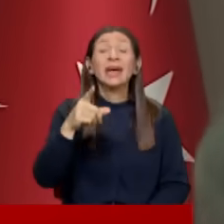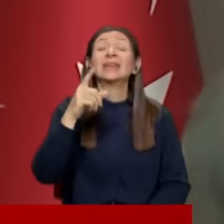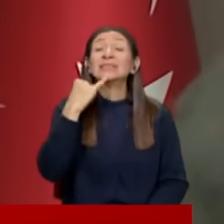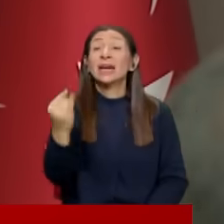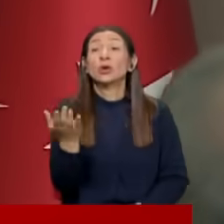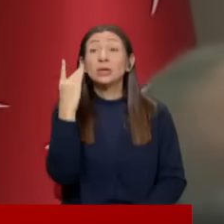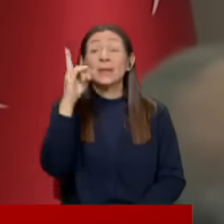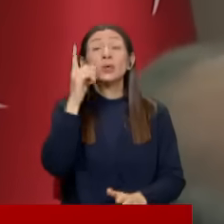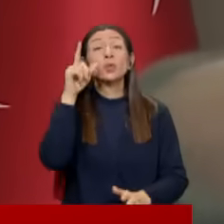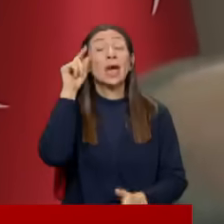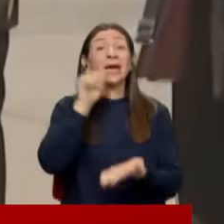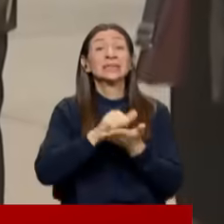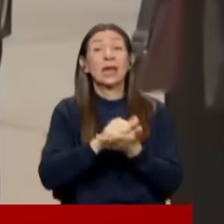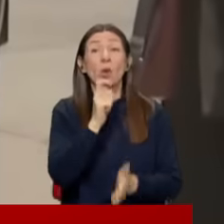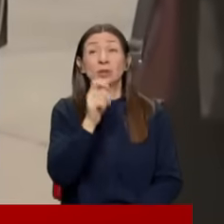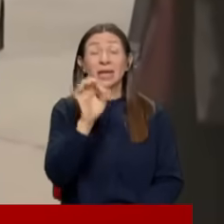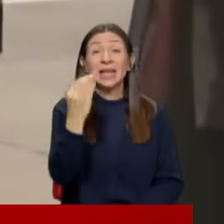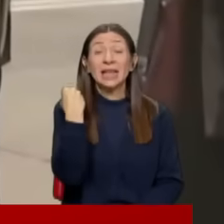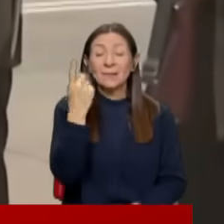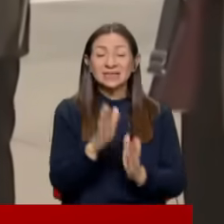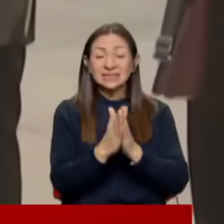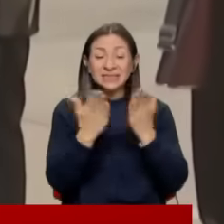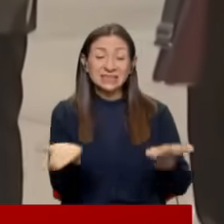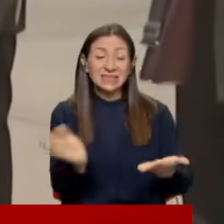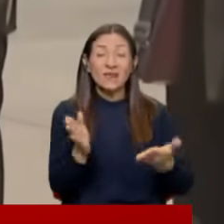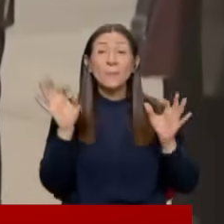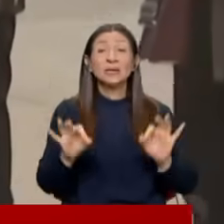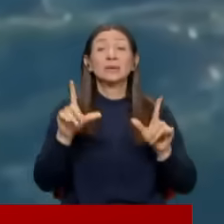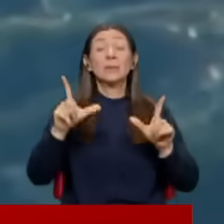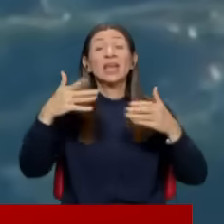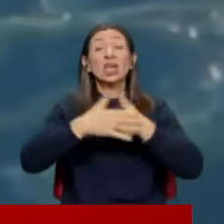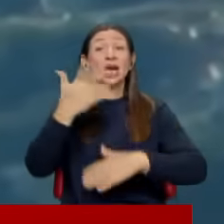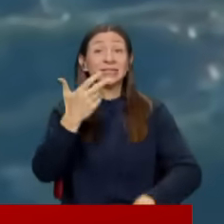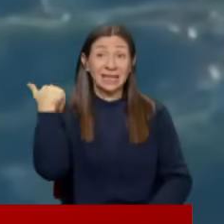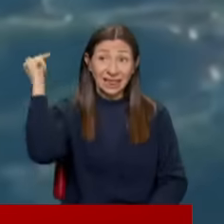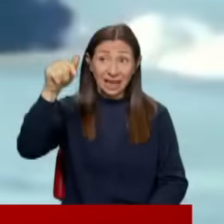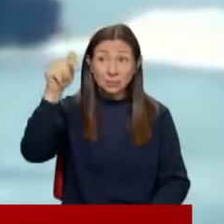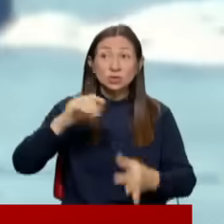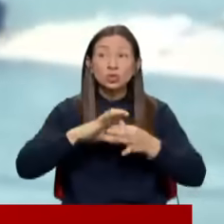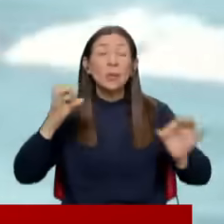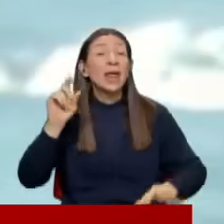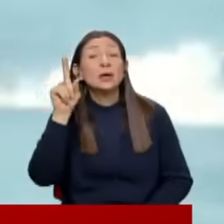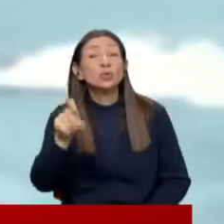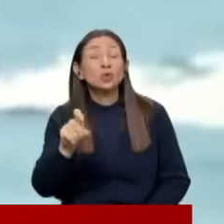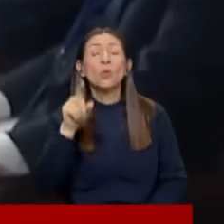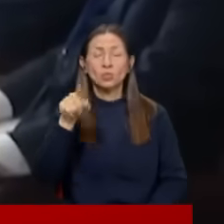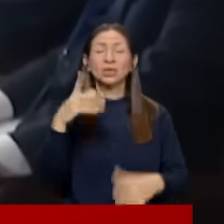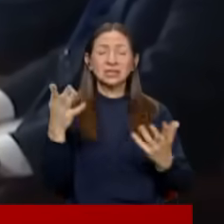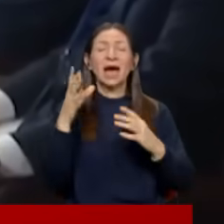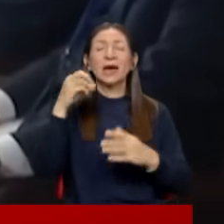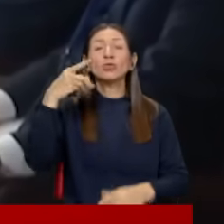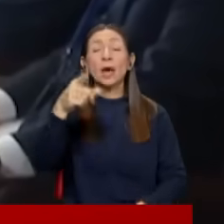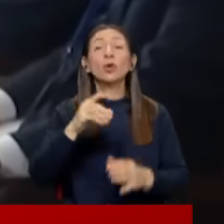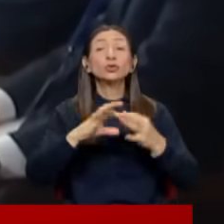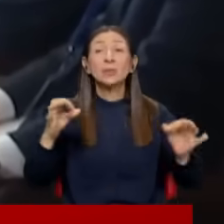öncesi de bir Yunan gazetesine konuştu. Yeni bir sayfa açmalıyız dedi. Bir gece ansızın gelebiliriz sözleri de soruldu yine. Bu kez Erdoğan